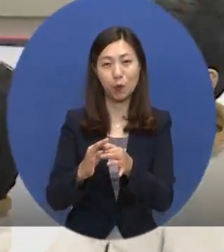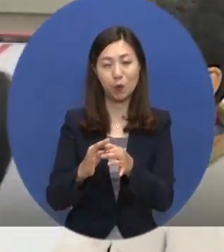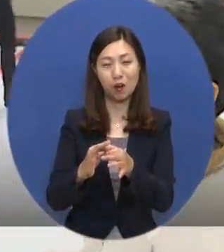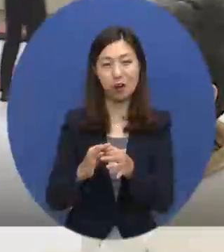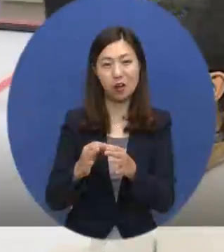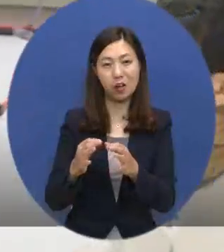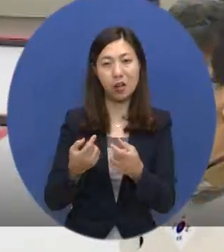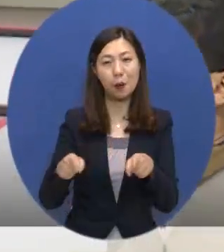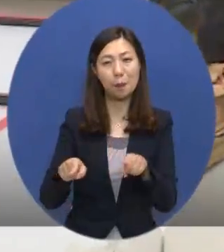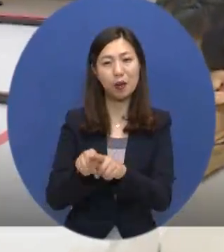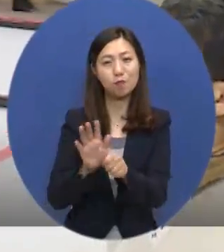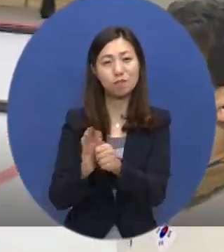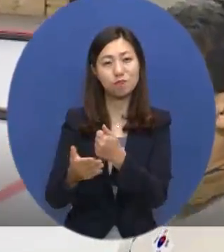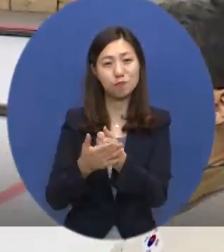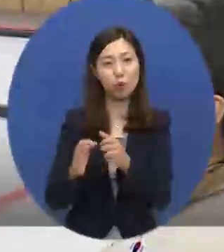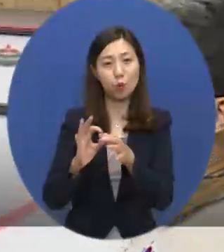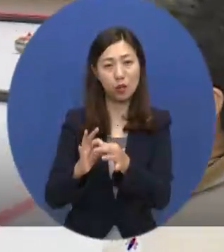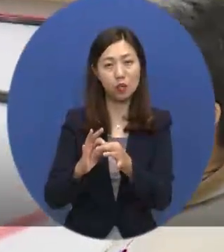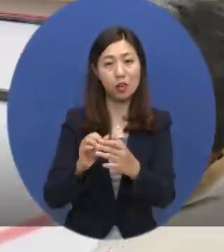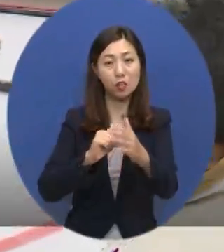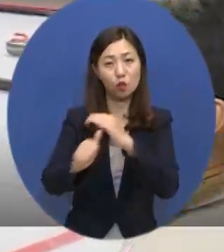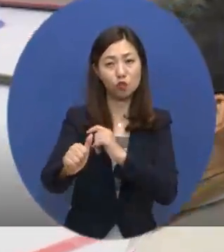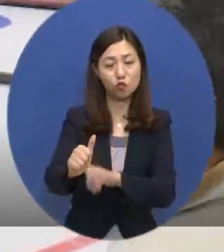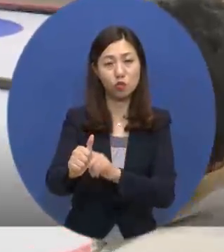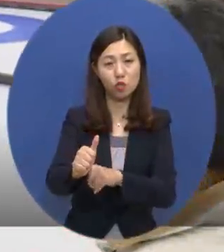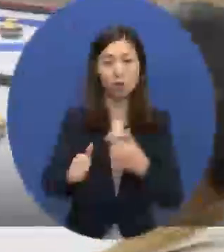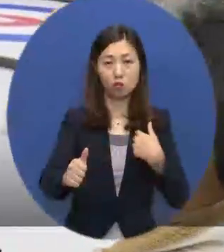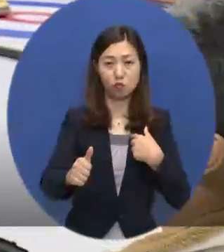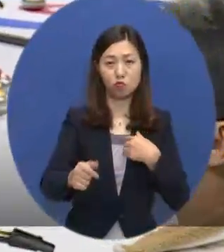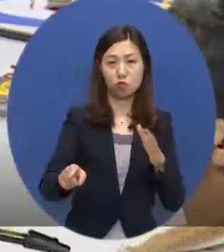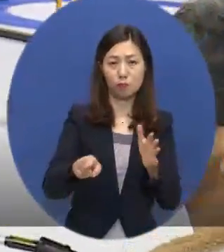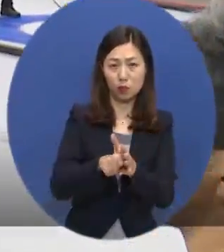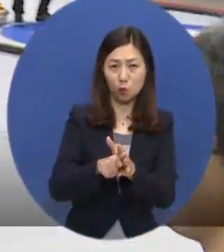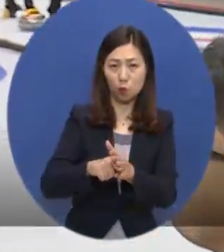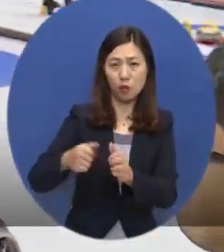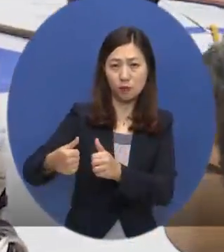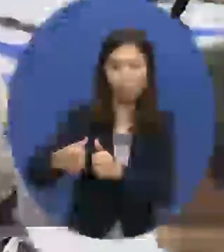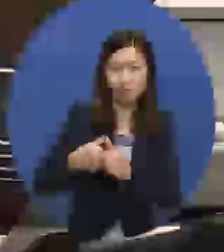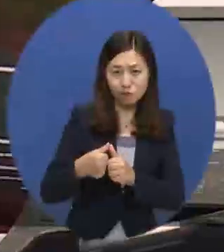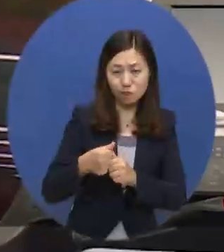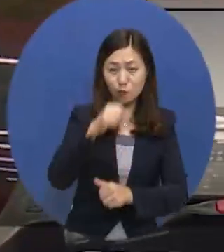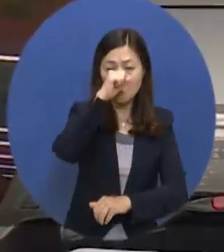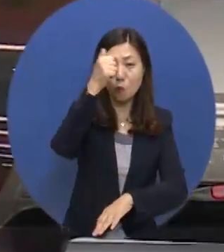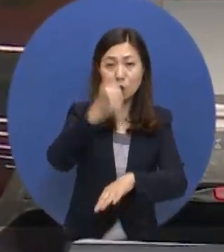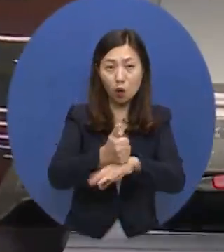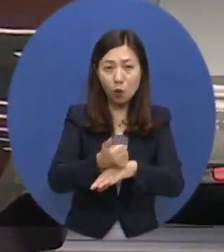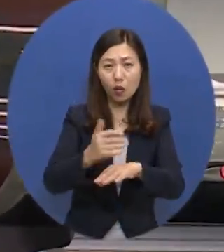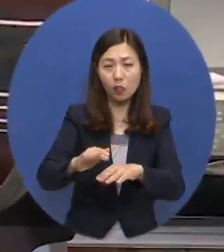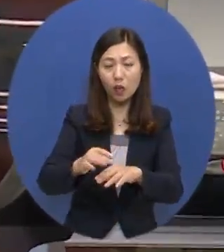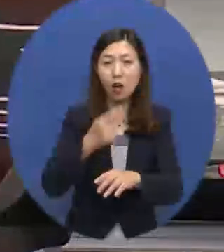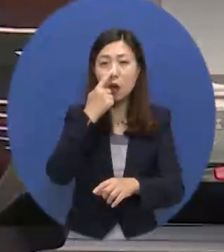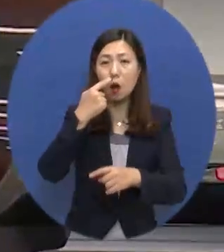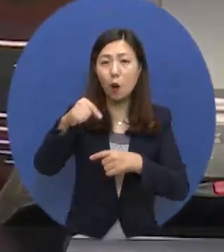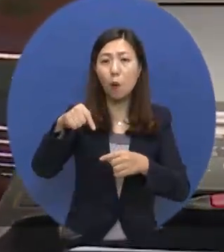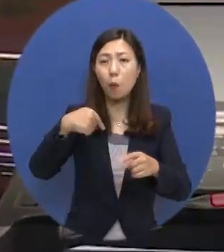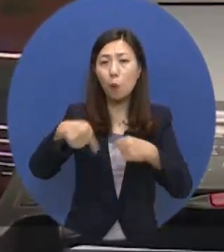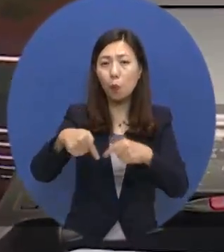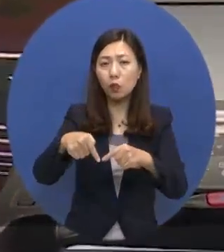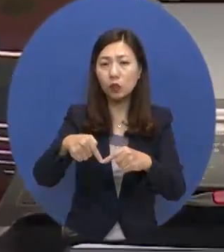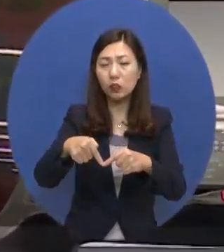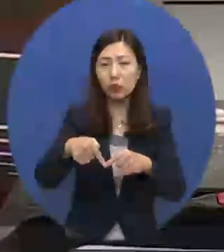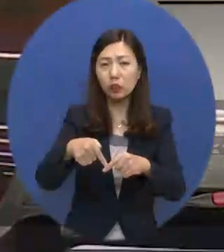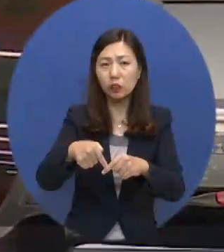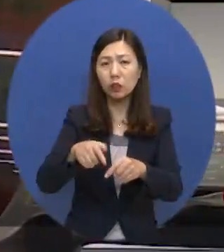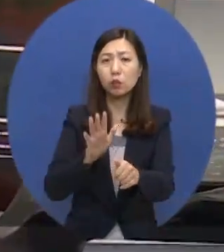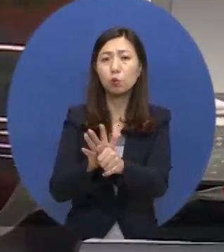선수들은 당연히 코칭 스태프들을 믿고 이제 지도하는 대로 따라야지 좋은 결과물이 나올 거지만 코칭 스태프도 마찬가지로